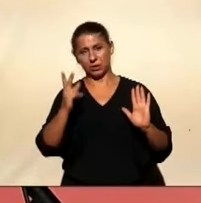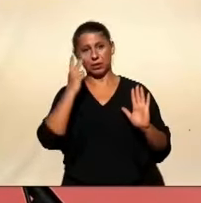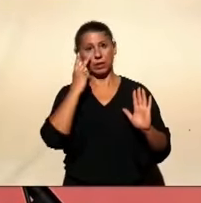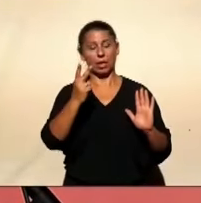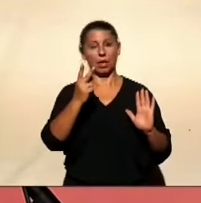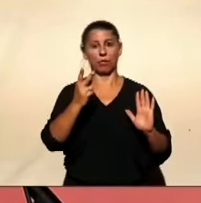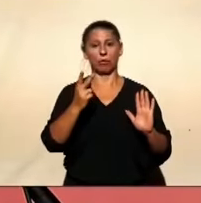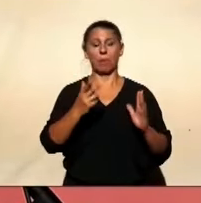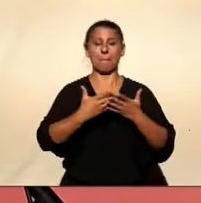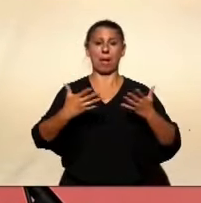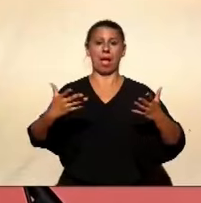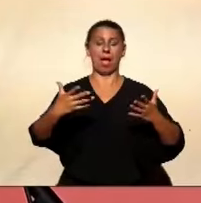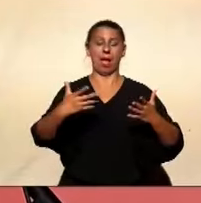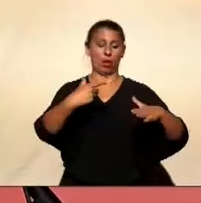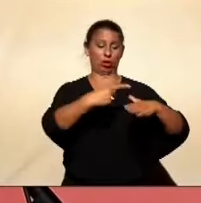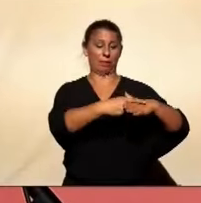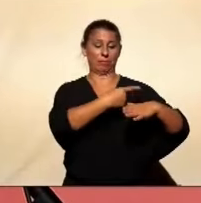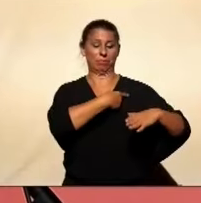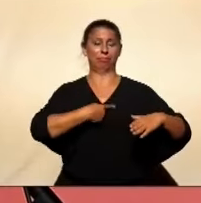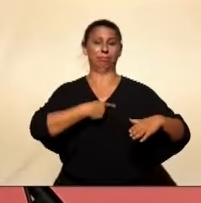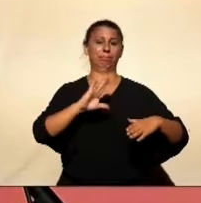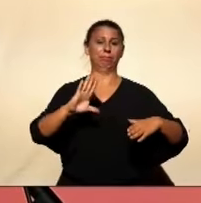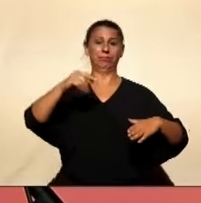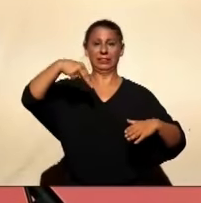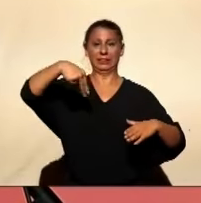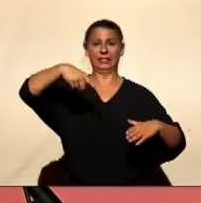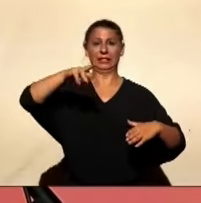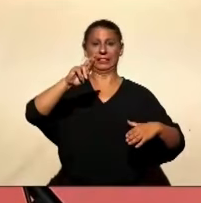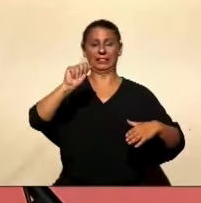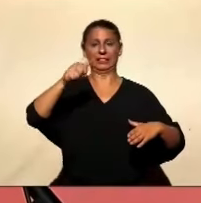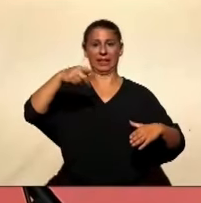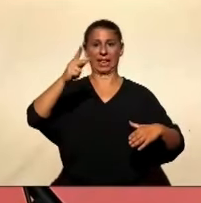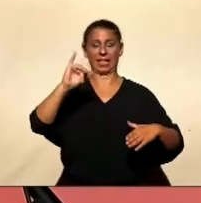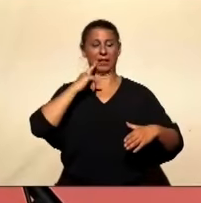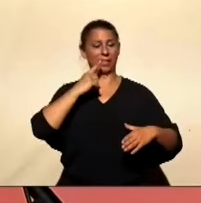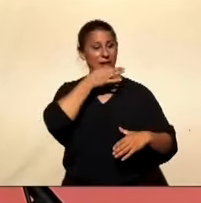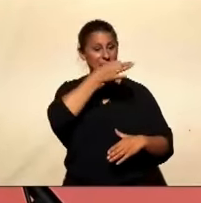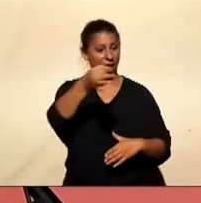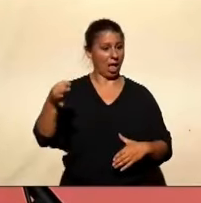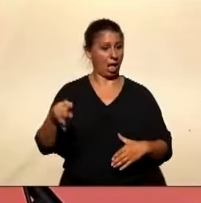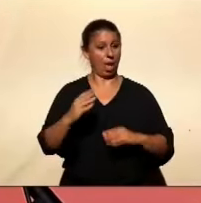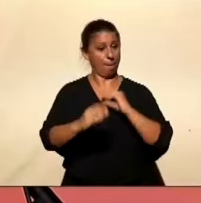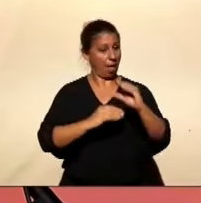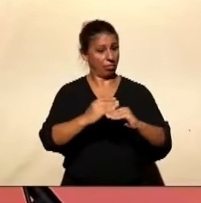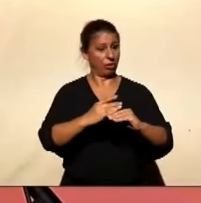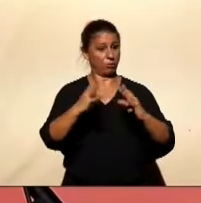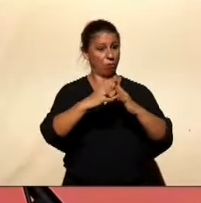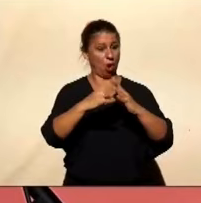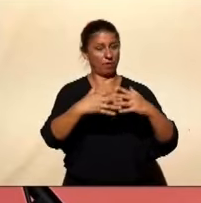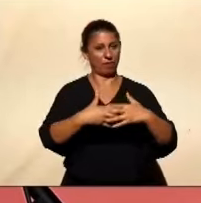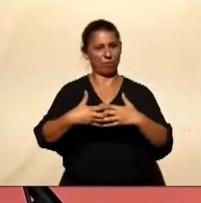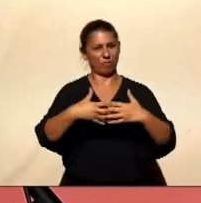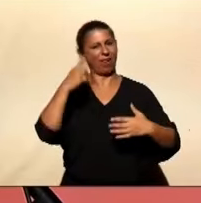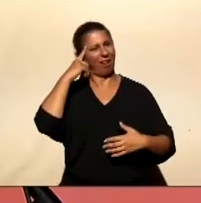το μεγαλοτραπεζίτη Ντράγκη να συστήνει επενδύσεις στην πολεμική βιομηχανία. Το